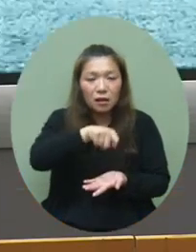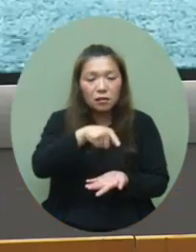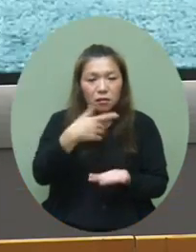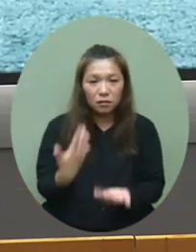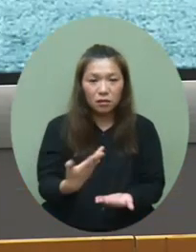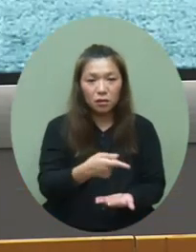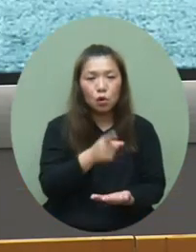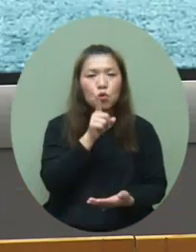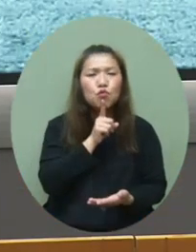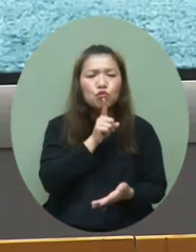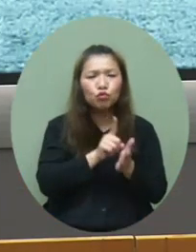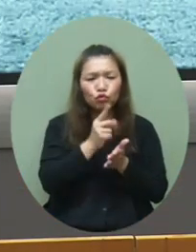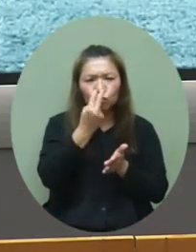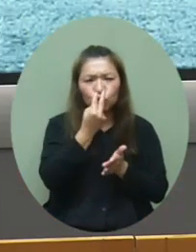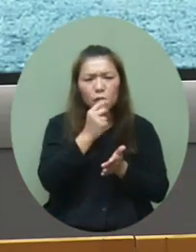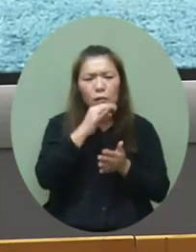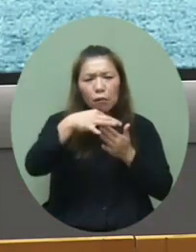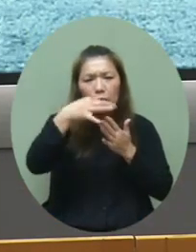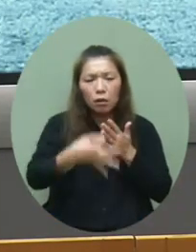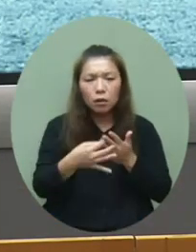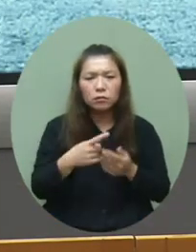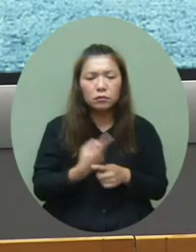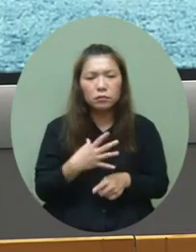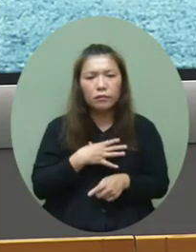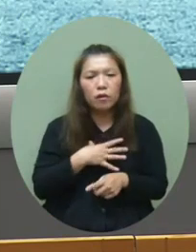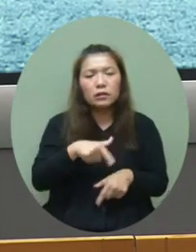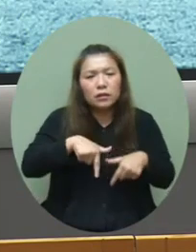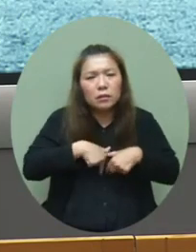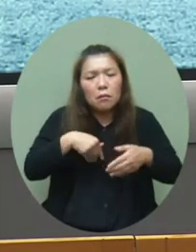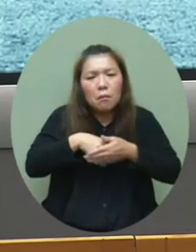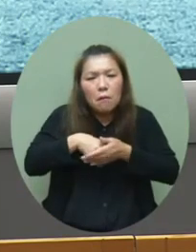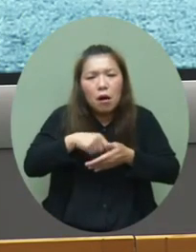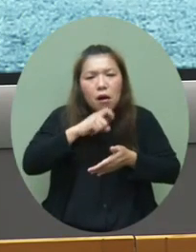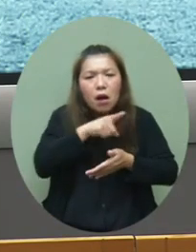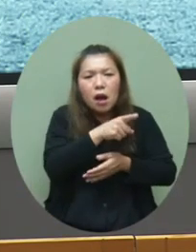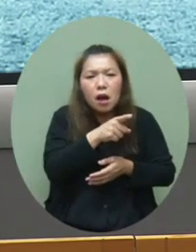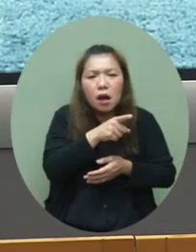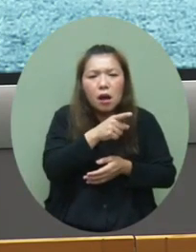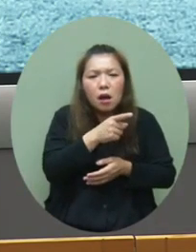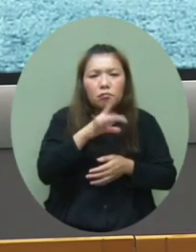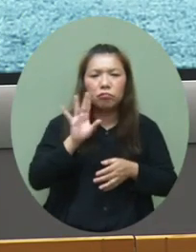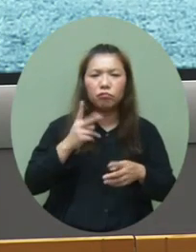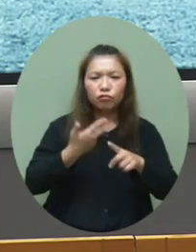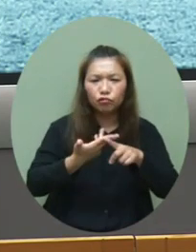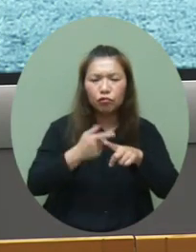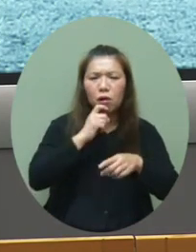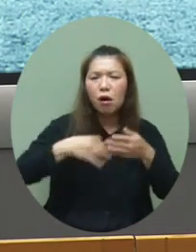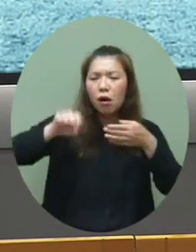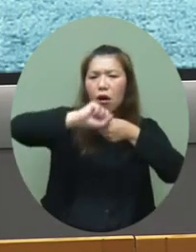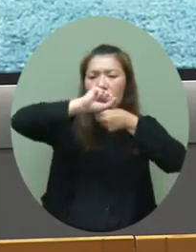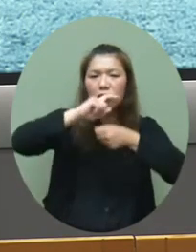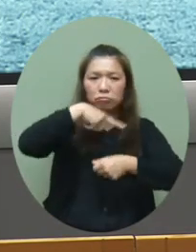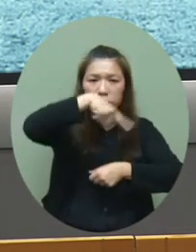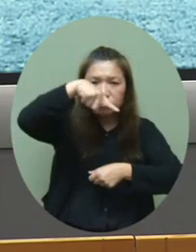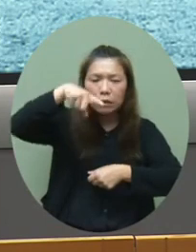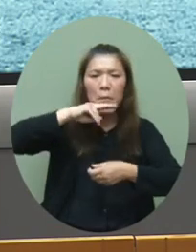個血液含氧量跌嘅情況當中，係牽涉佢個心臟酵素嘅升高啦。亦都係佢個心電圖嘅變化，同